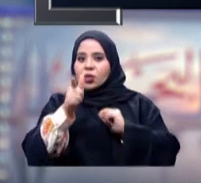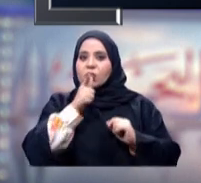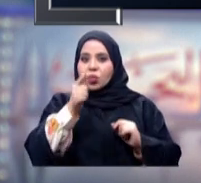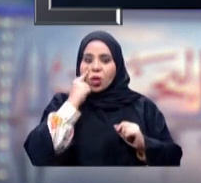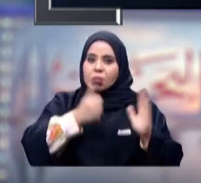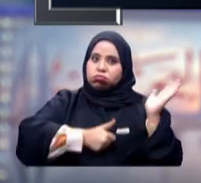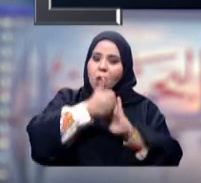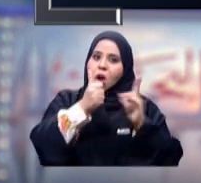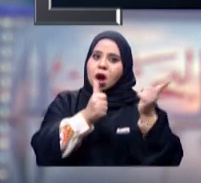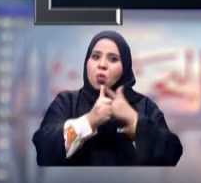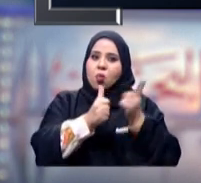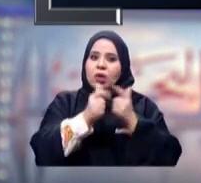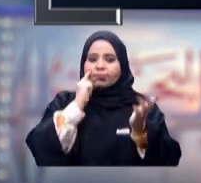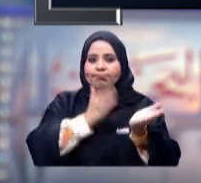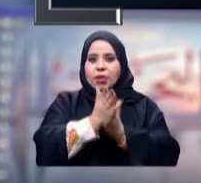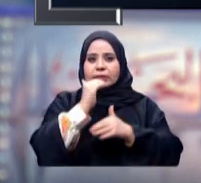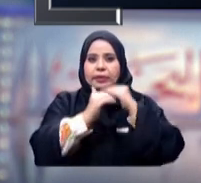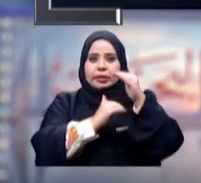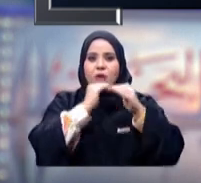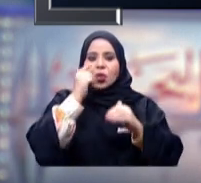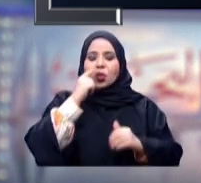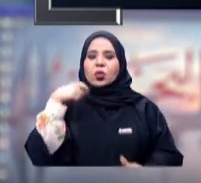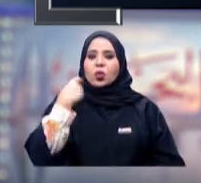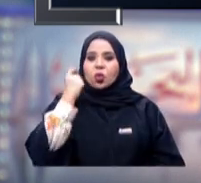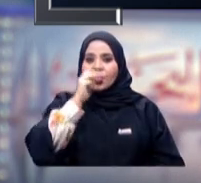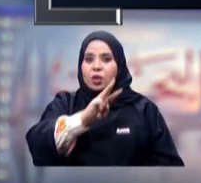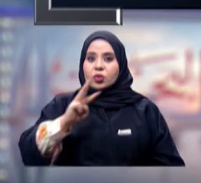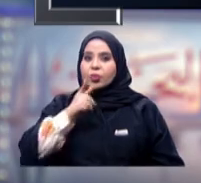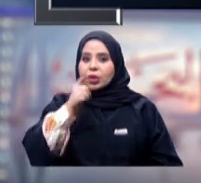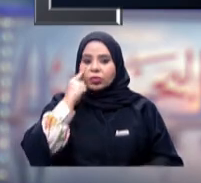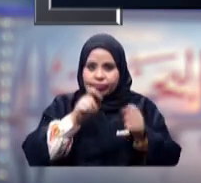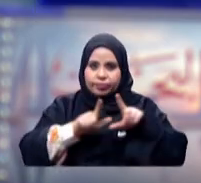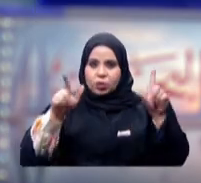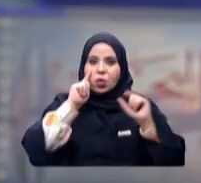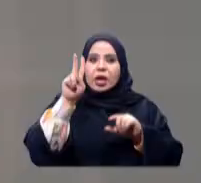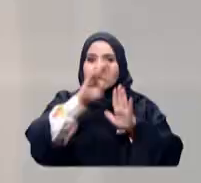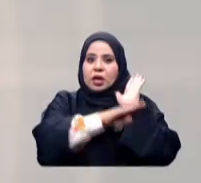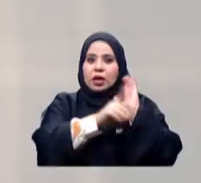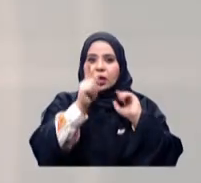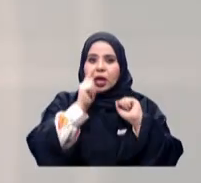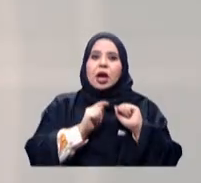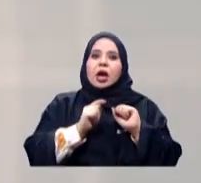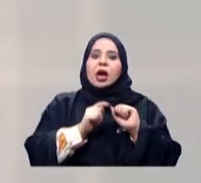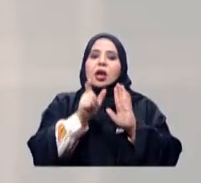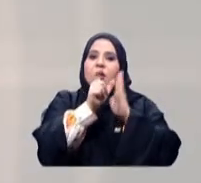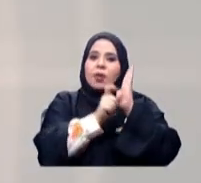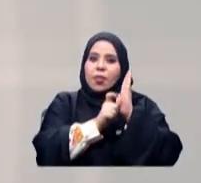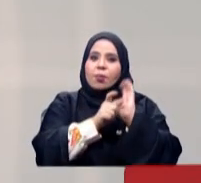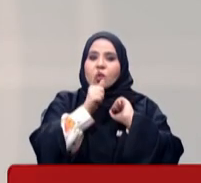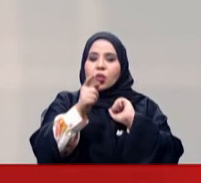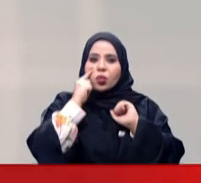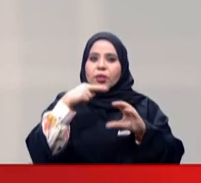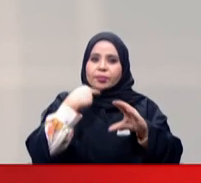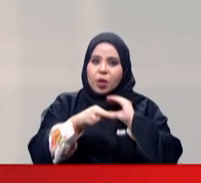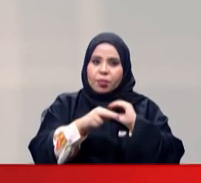جدا في مجال التطور العام للحكومة الإلكترونية. وأشاد التقرير بالنظام الوطني للمقترحات والشكاوى